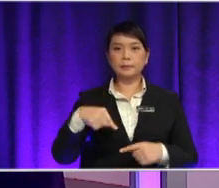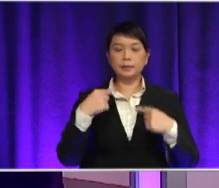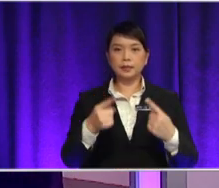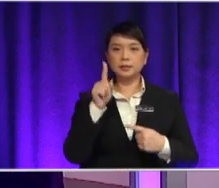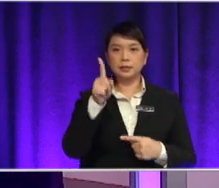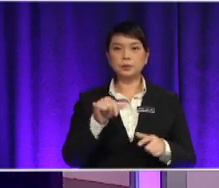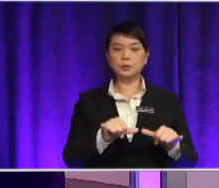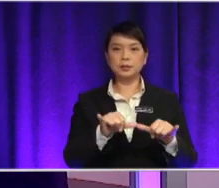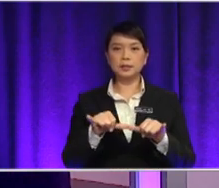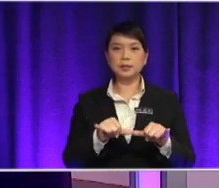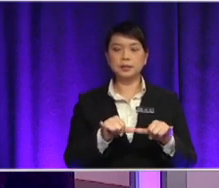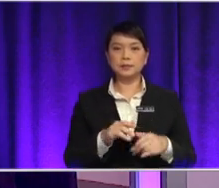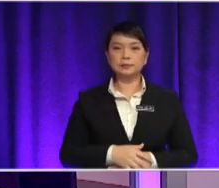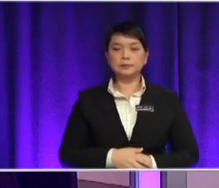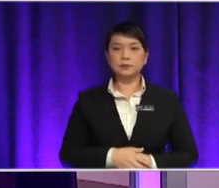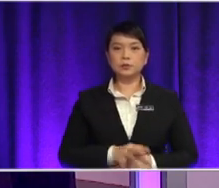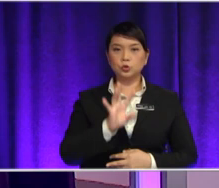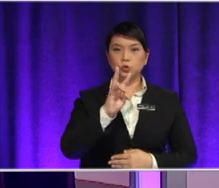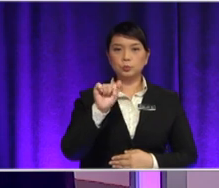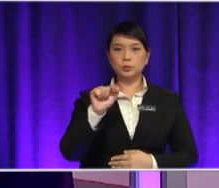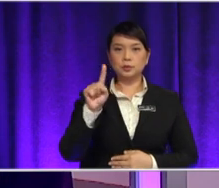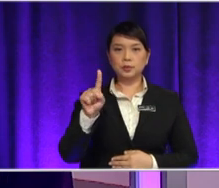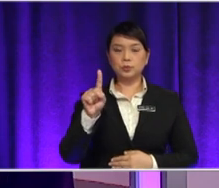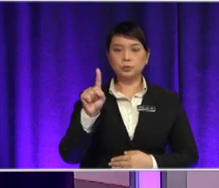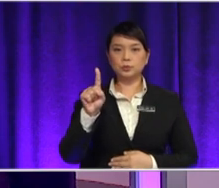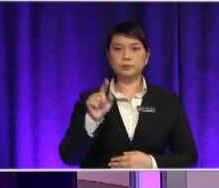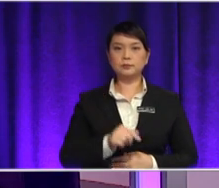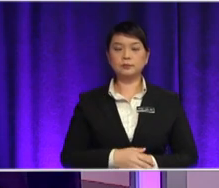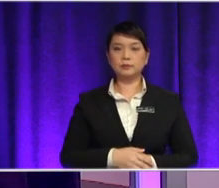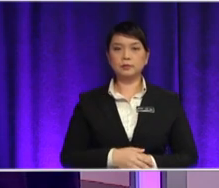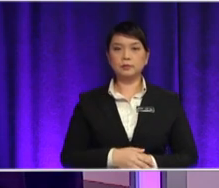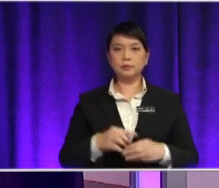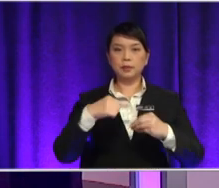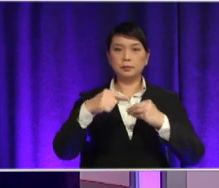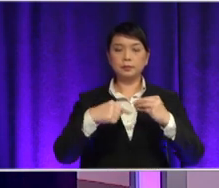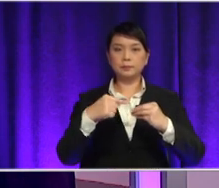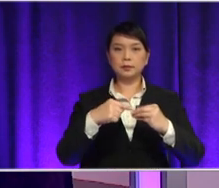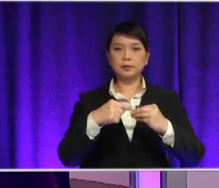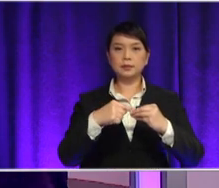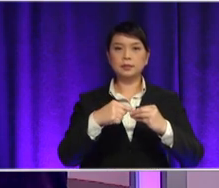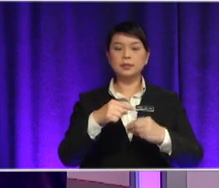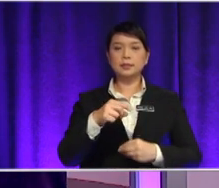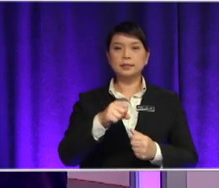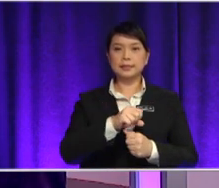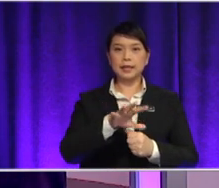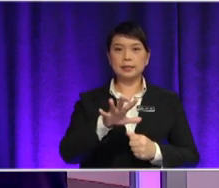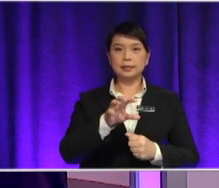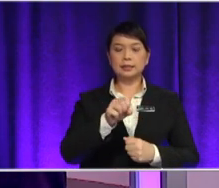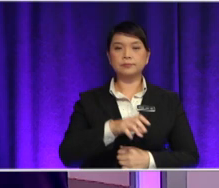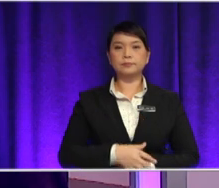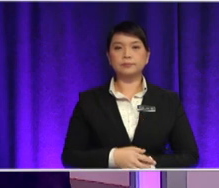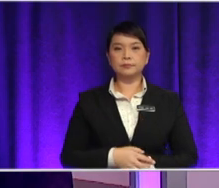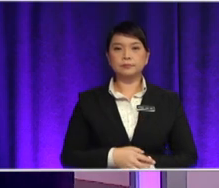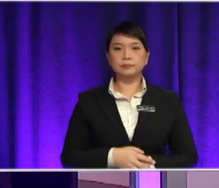standard kandungan iaitu 7.1 iaitu berkenaan dengan serakan. Dan kita ada